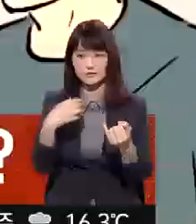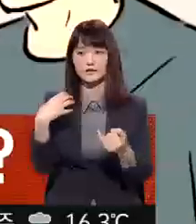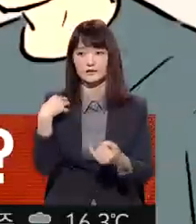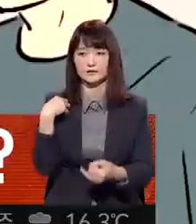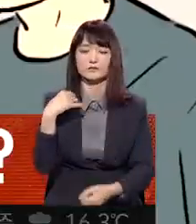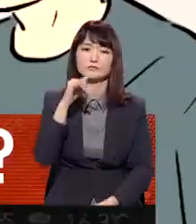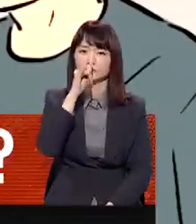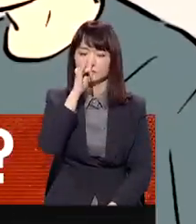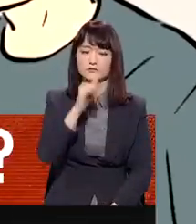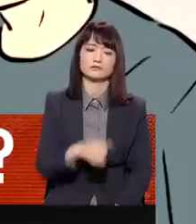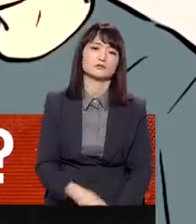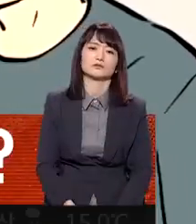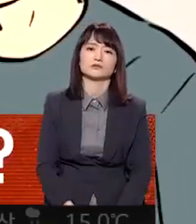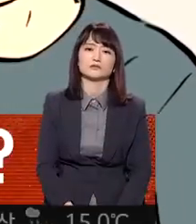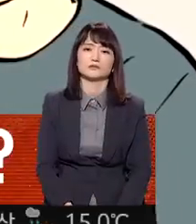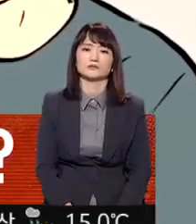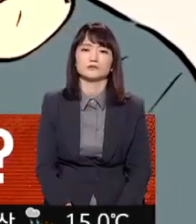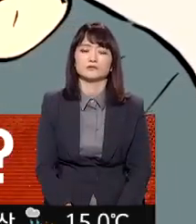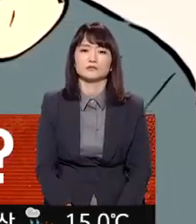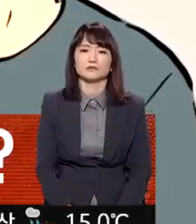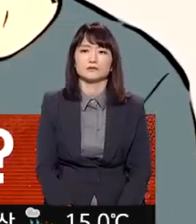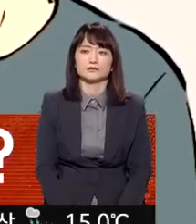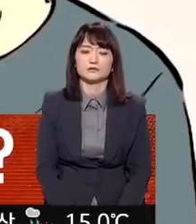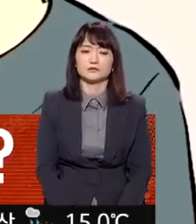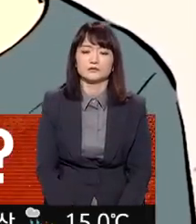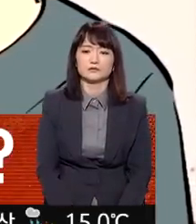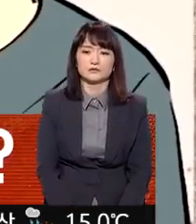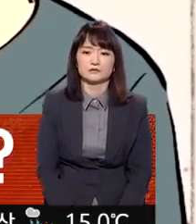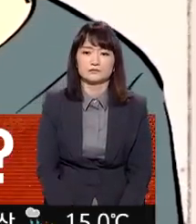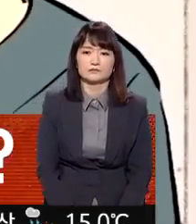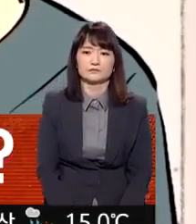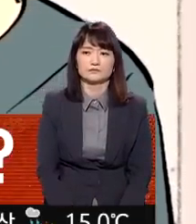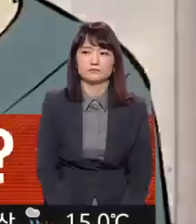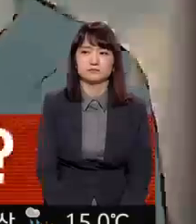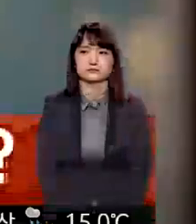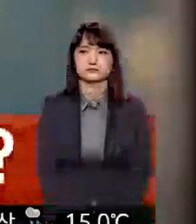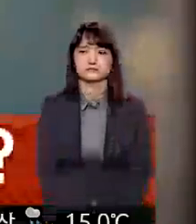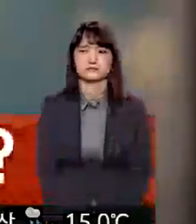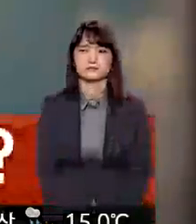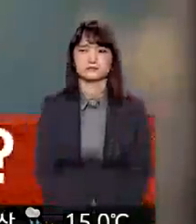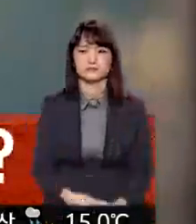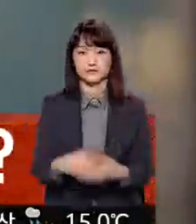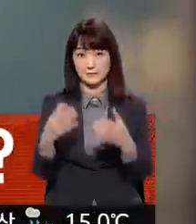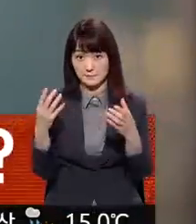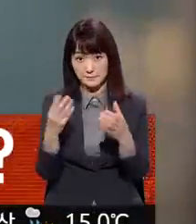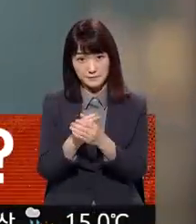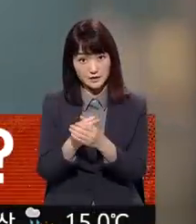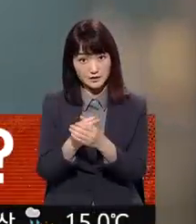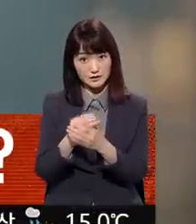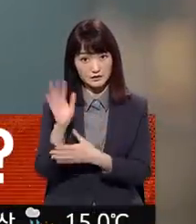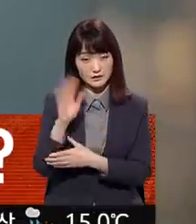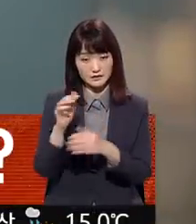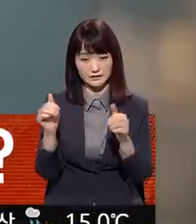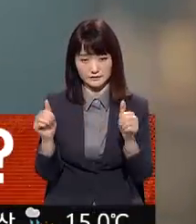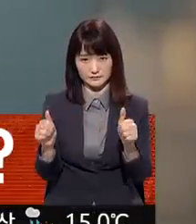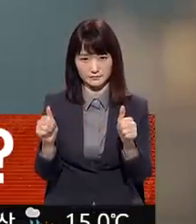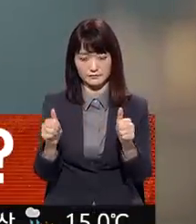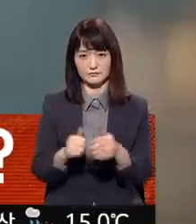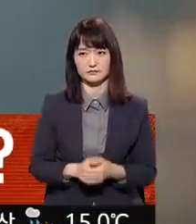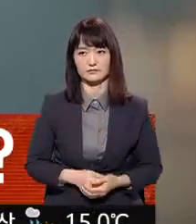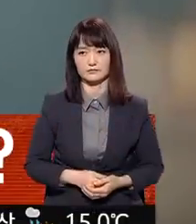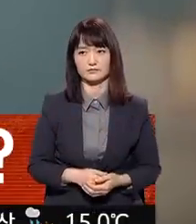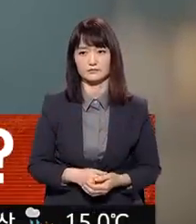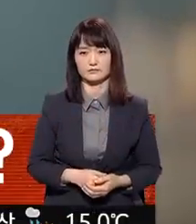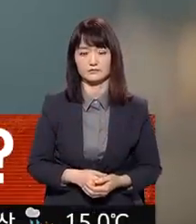있어요. 그렇기 때문에 사실은 일률적으로 정말로 우리는 완벽해야 되는데 그게 아니라면 재판이 열려서